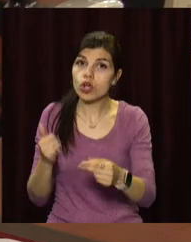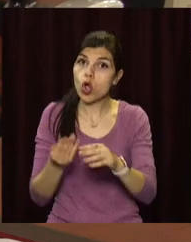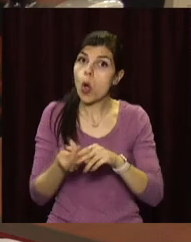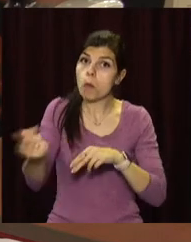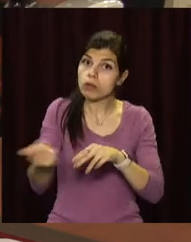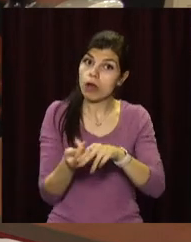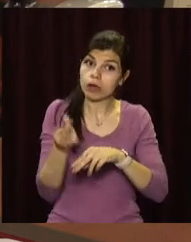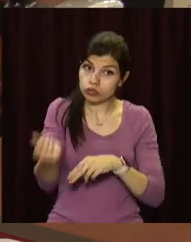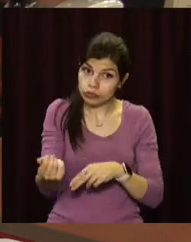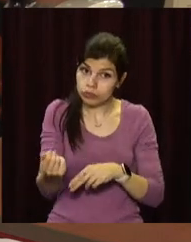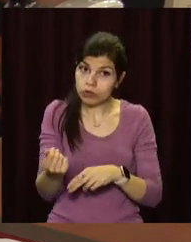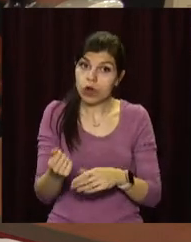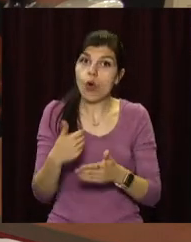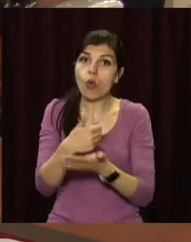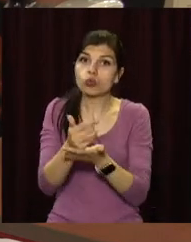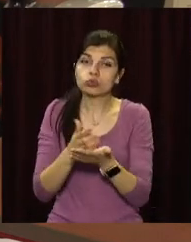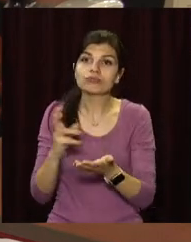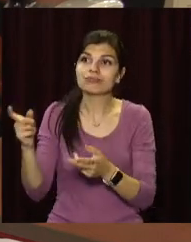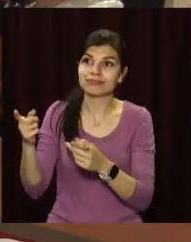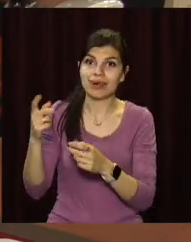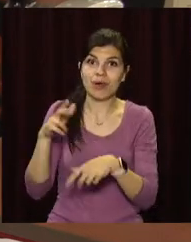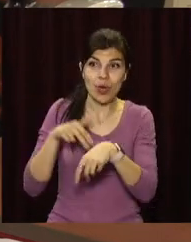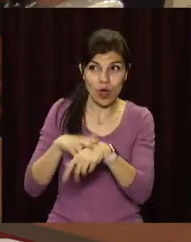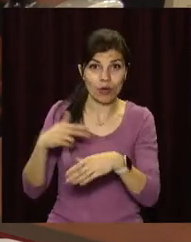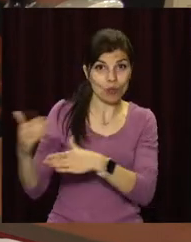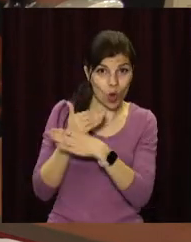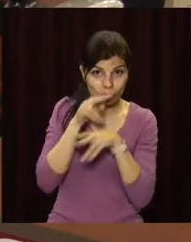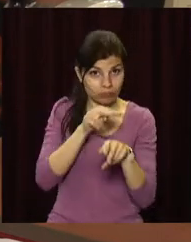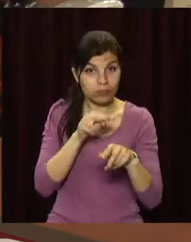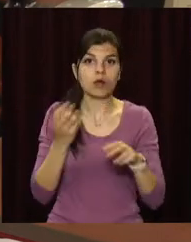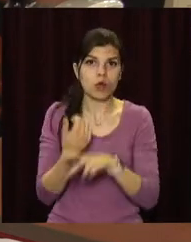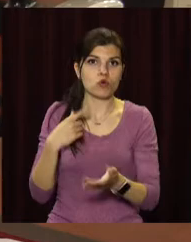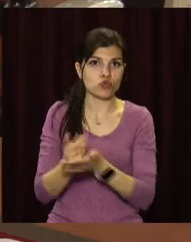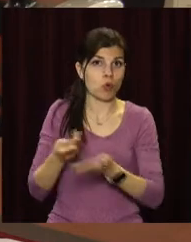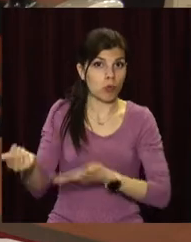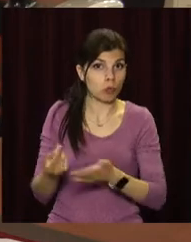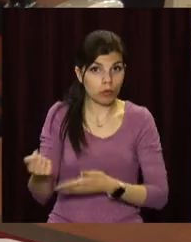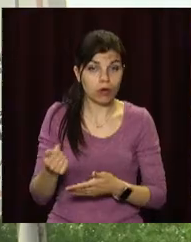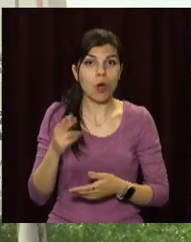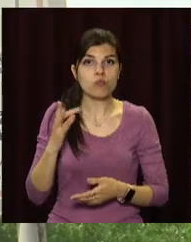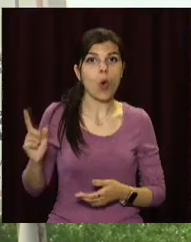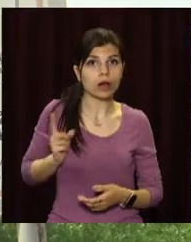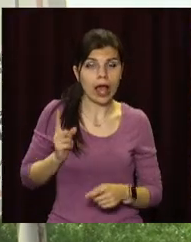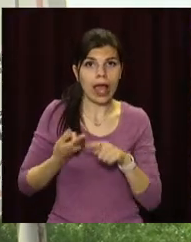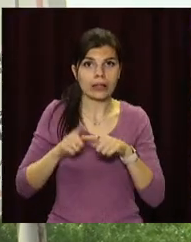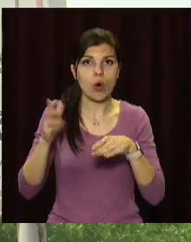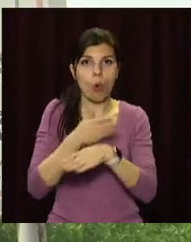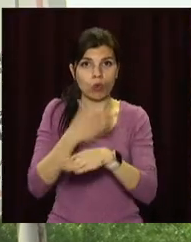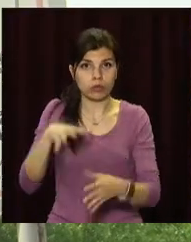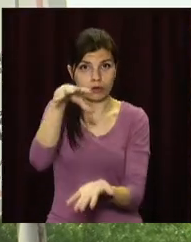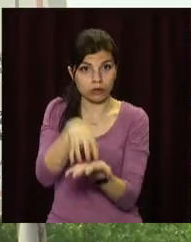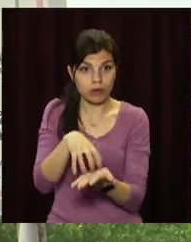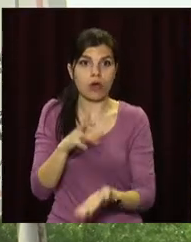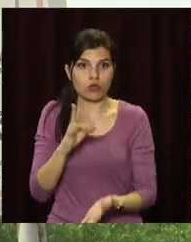оплачивать услуги национальной полиции по охране этого отделения. Однак 15-те відділення